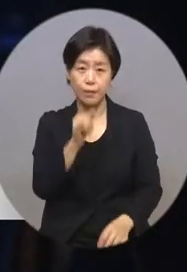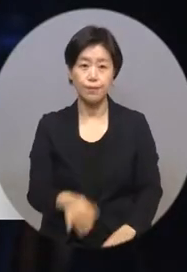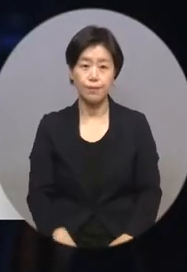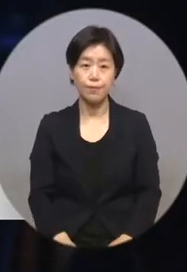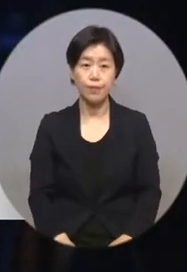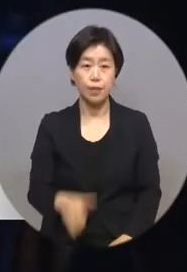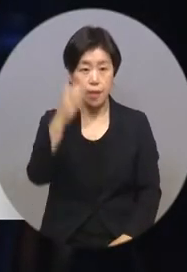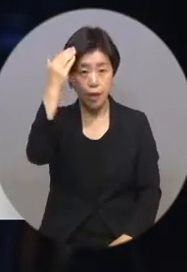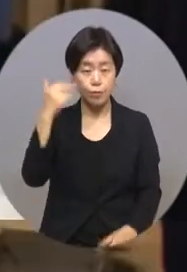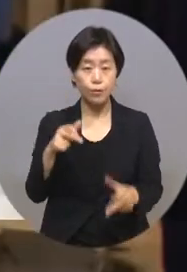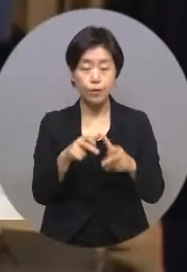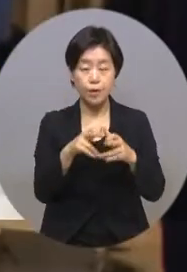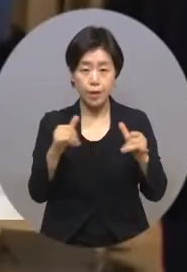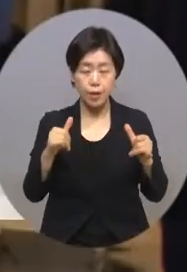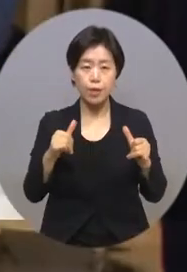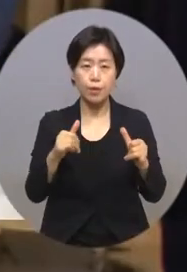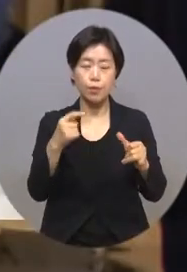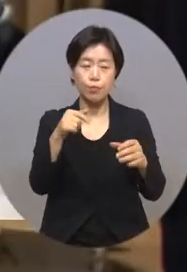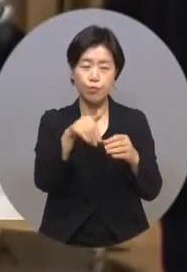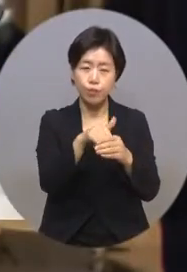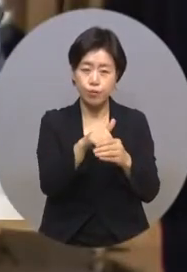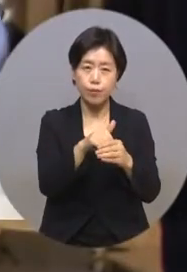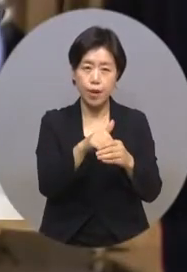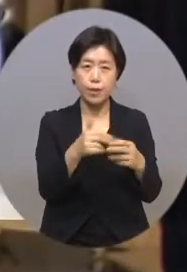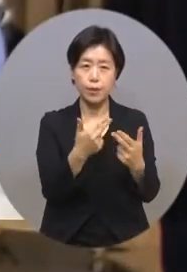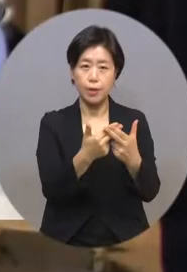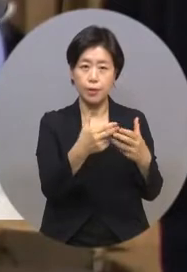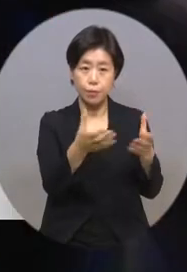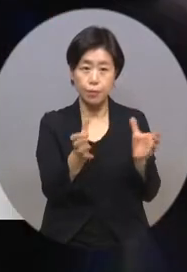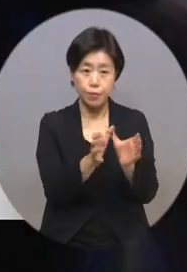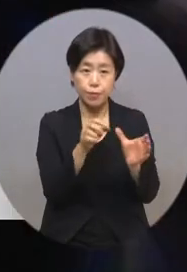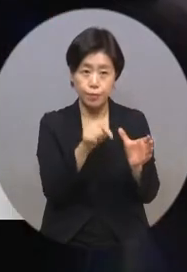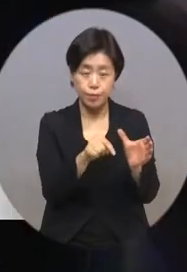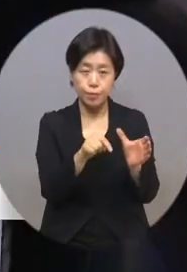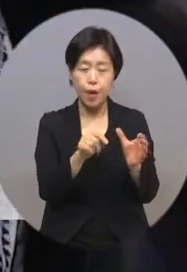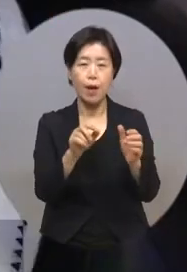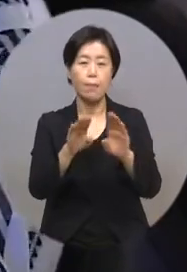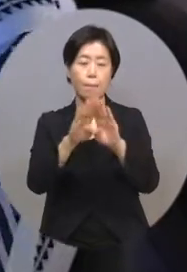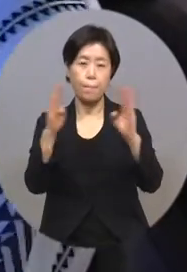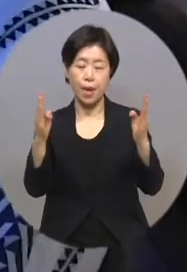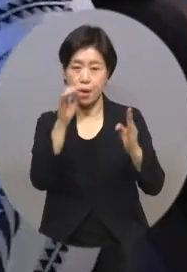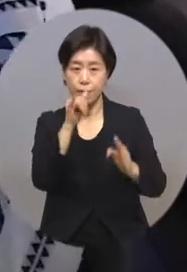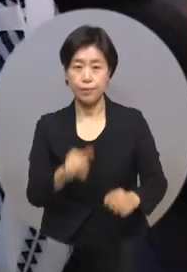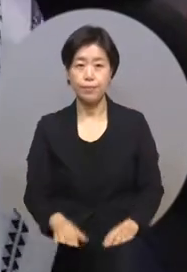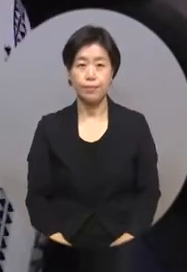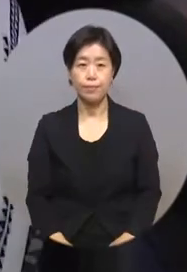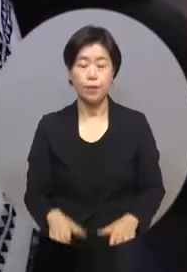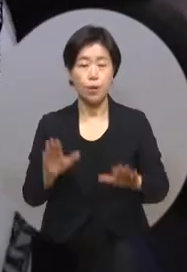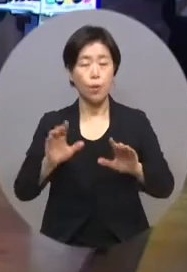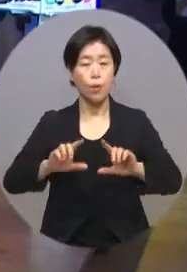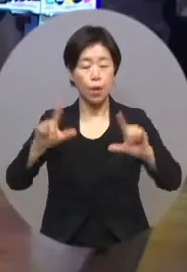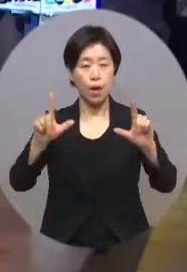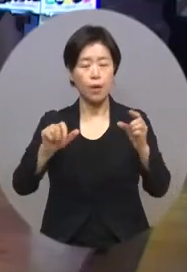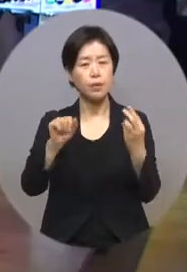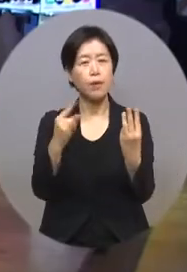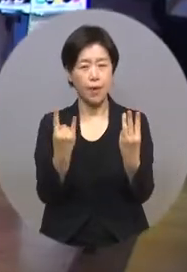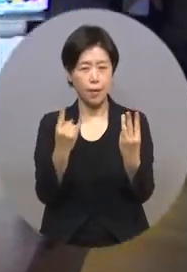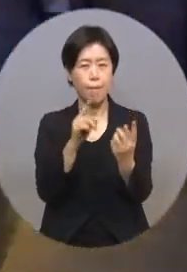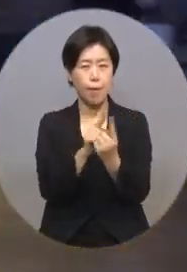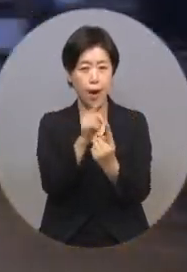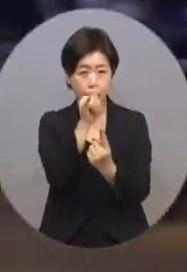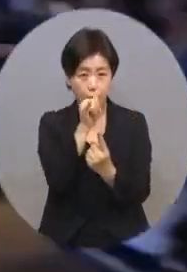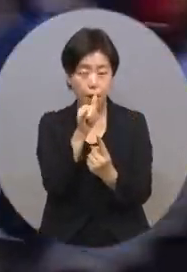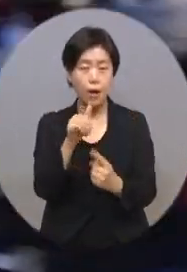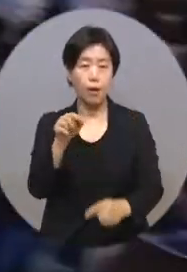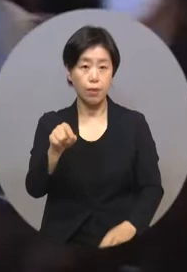한국장애인문화예술원은 이음센터에서 2022 노 리미츠 인 서울 개막식을 열었습니다. 올해로 3회째를 맞이하는 노리미츠